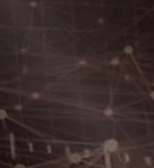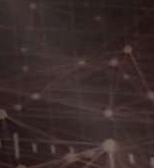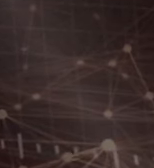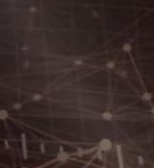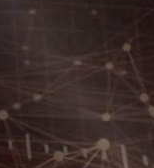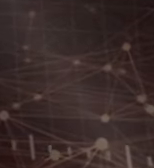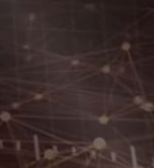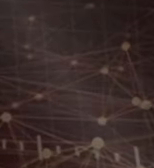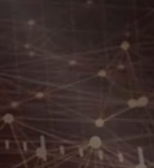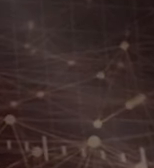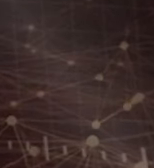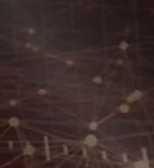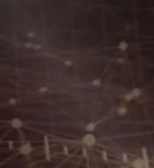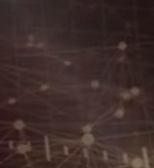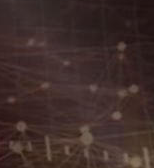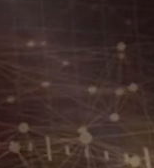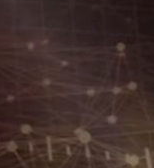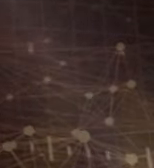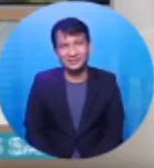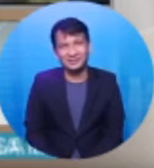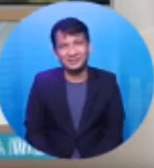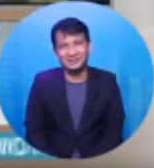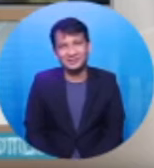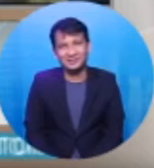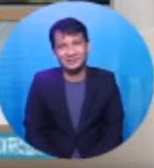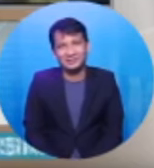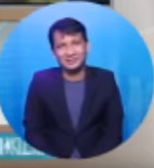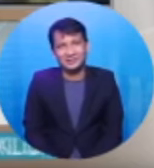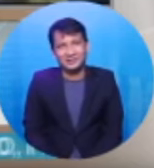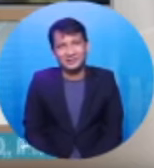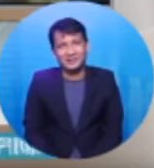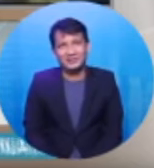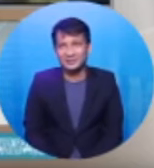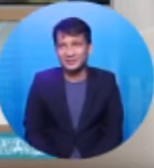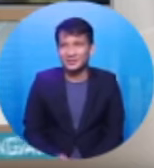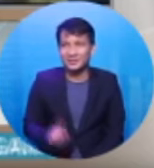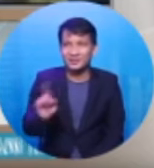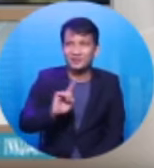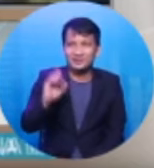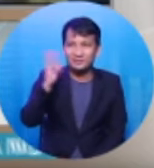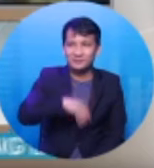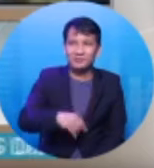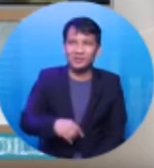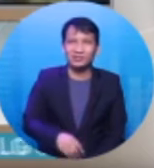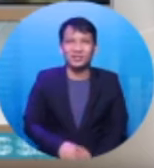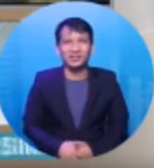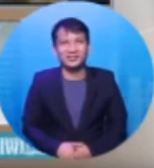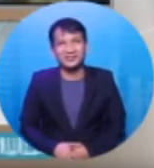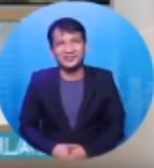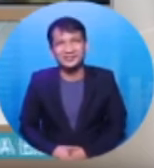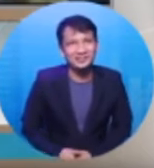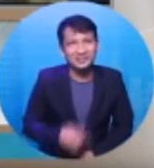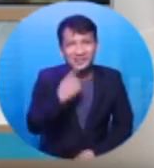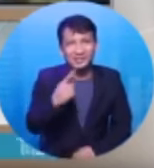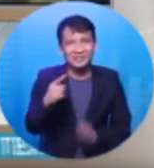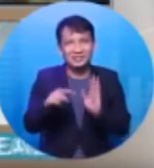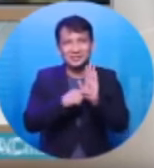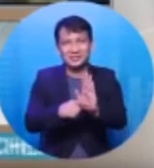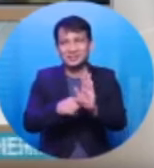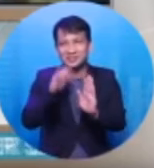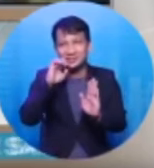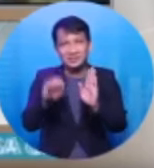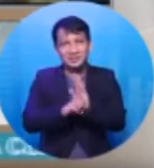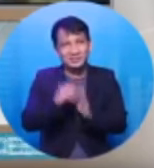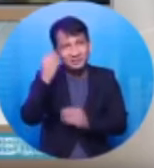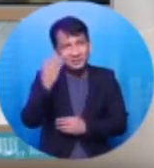Never. Oh, maganda nga si madam. Oo nga naman, kaganda-ganda niyo. Pero ano po itong mga ebidensya rito, ma'am? Screenshot